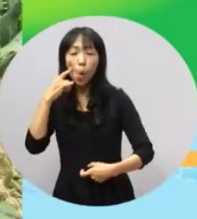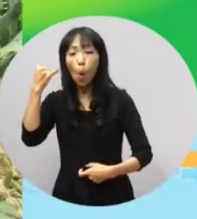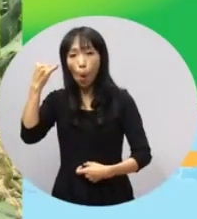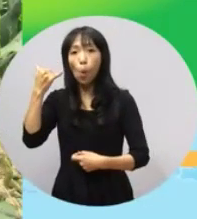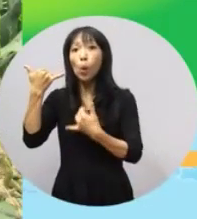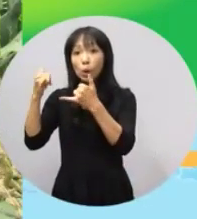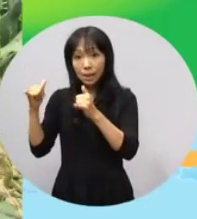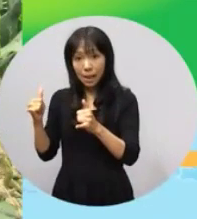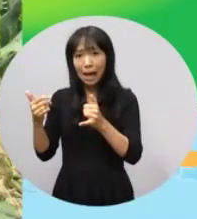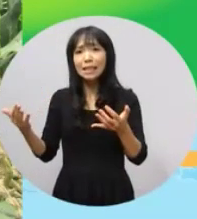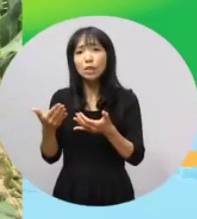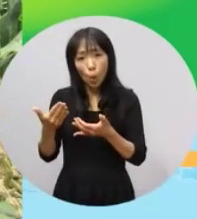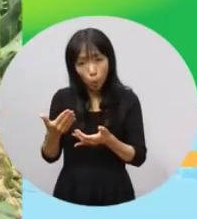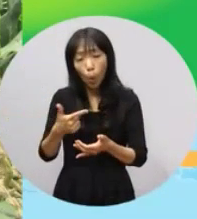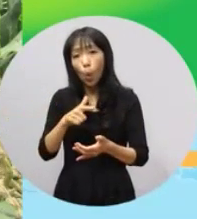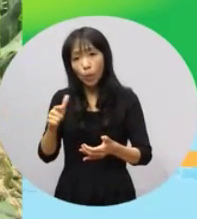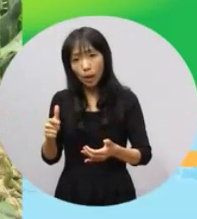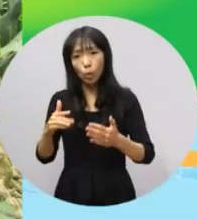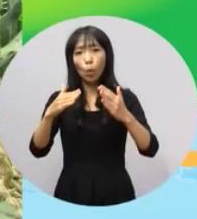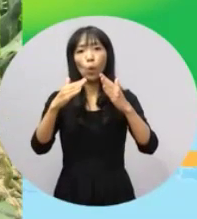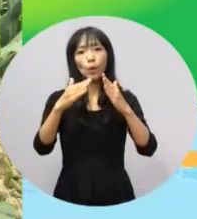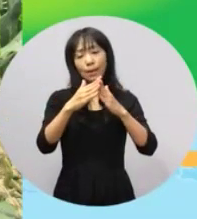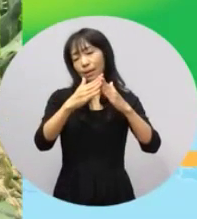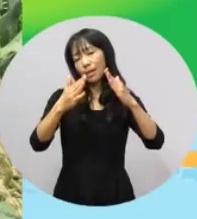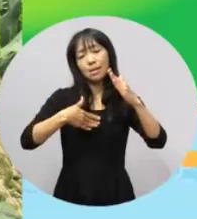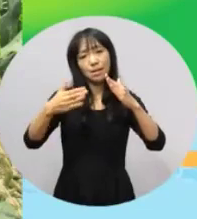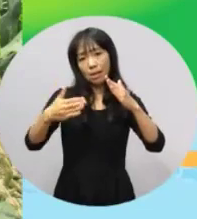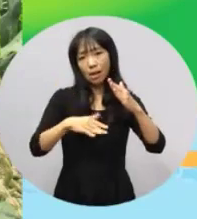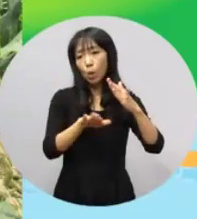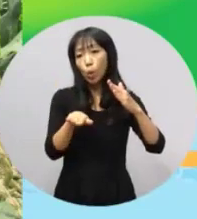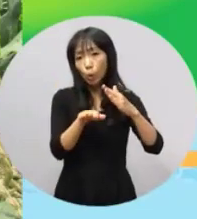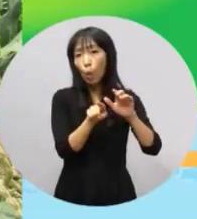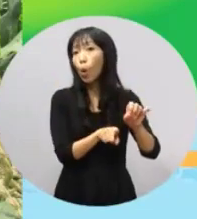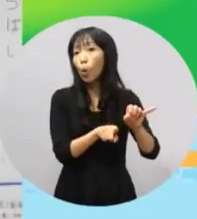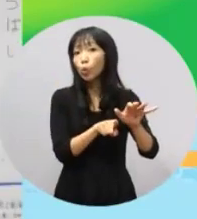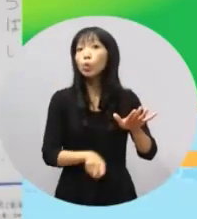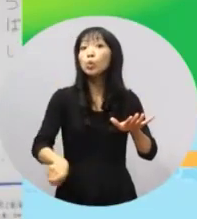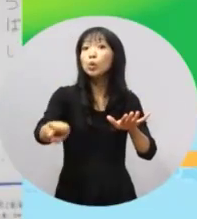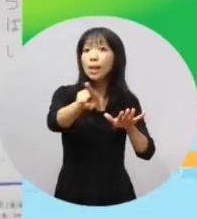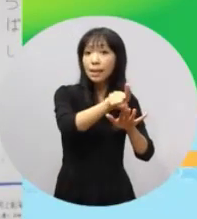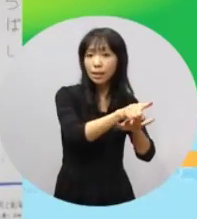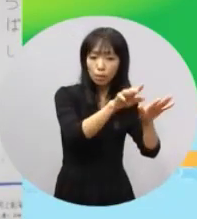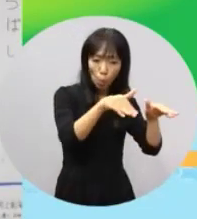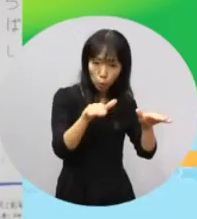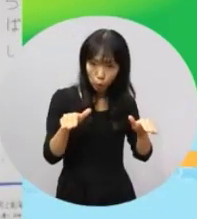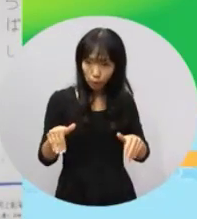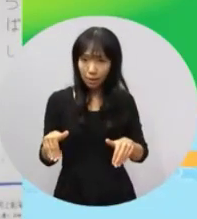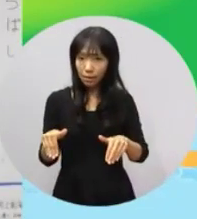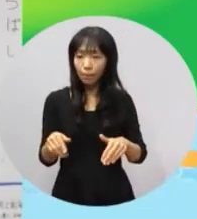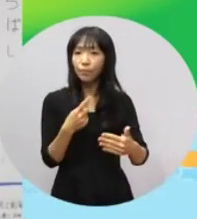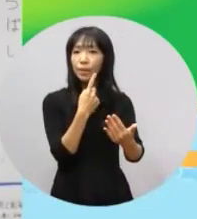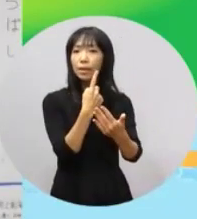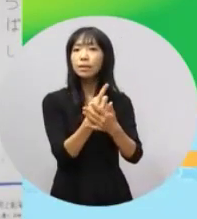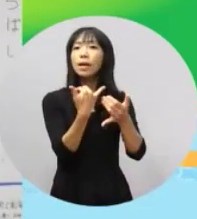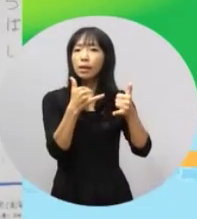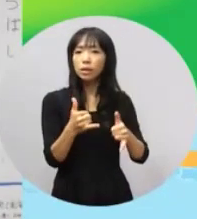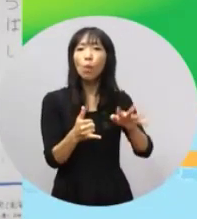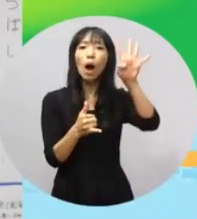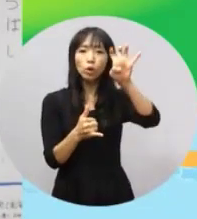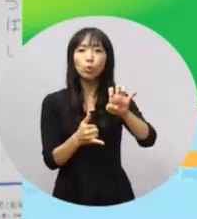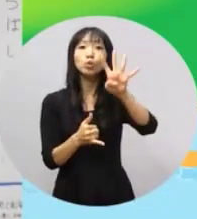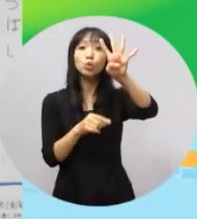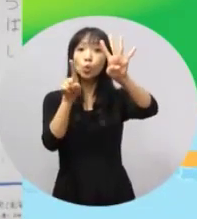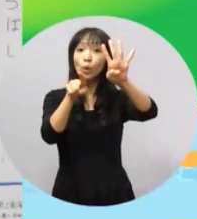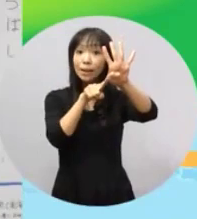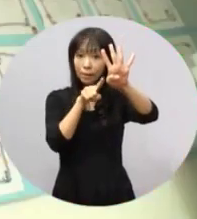者が仕事などで昼間家に具材となる児童入線に募集参加者は44名となり